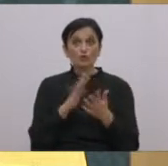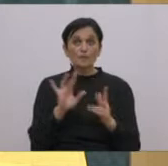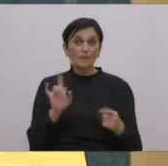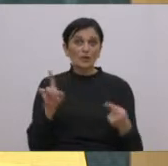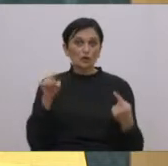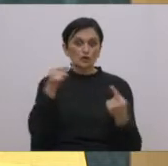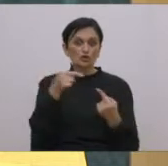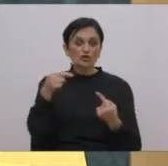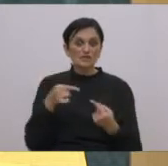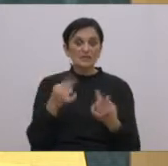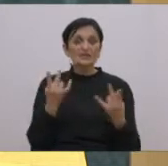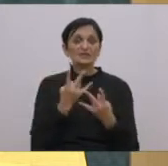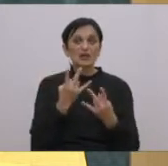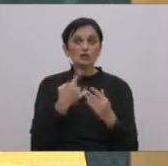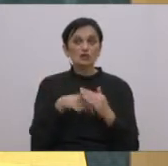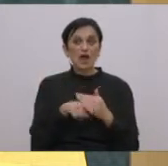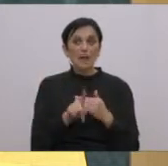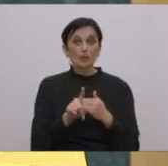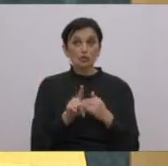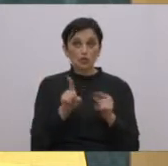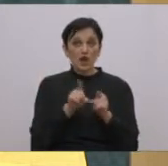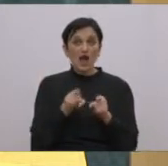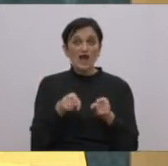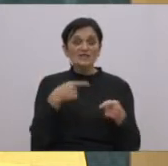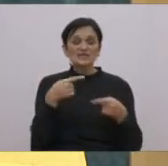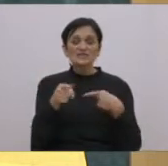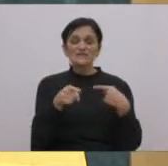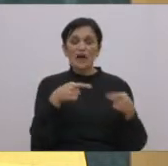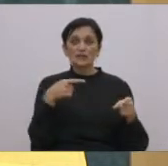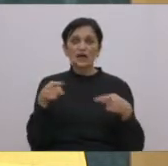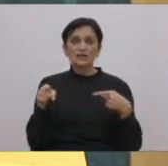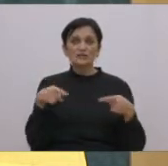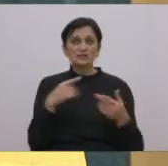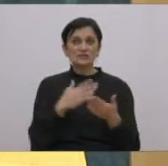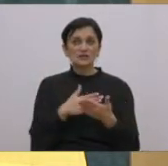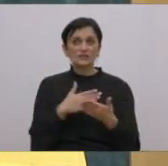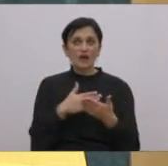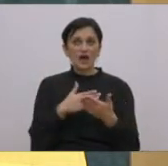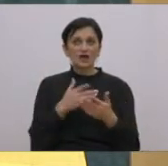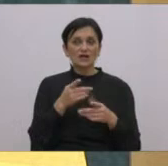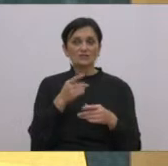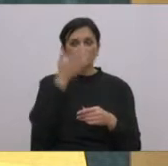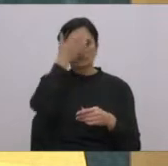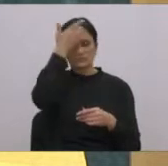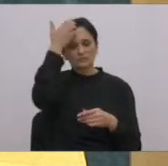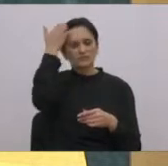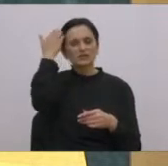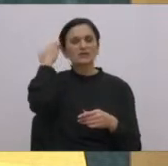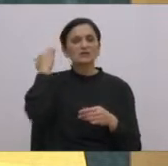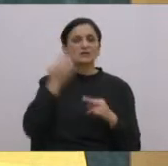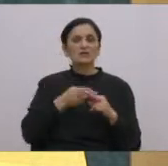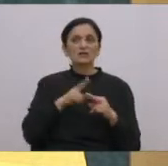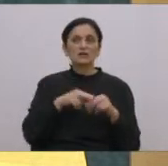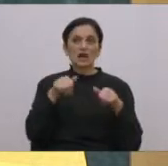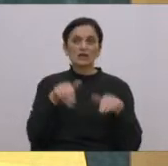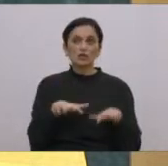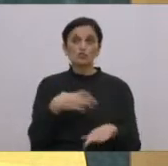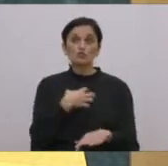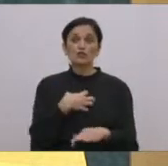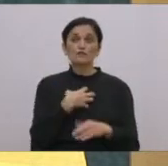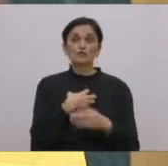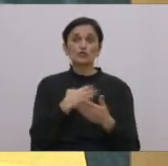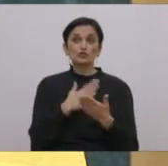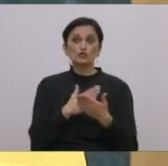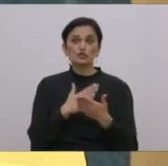ვთქვათ, საჭიროებიდან გამომდინარე, ანუ აქაც სხვადასხვა არის რეალურად აღნიშნული გადაწყვეტები. მნიშვნელოვანია